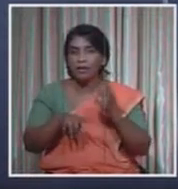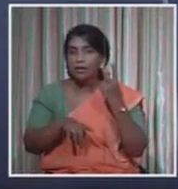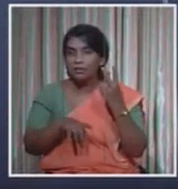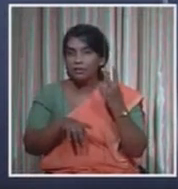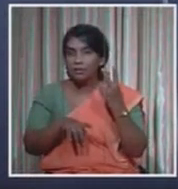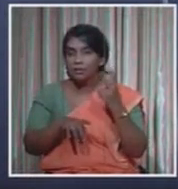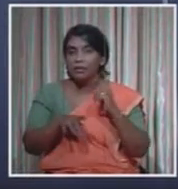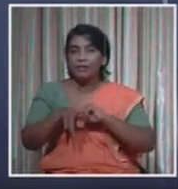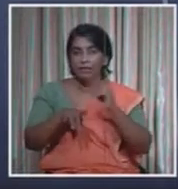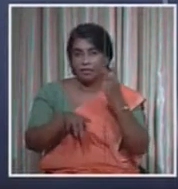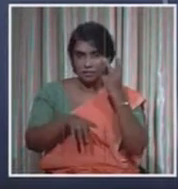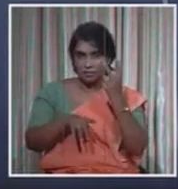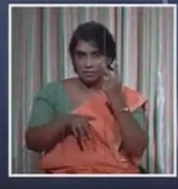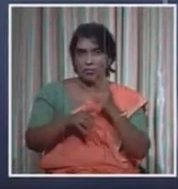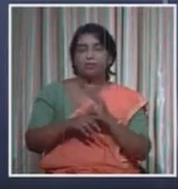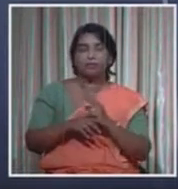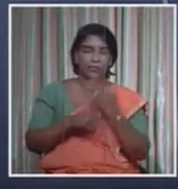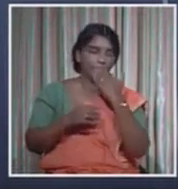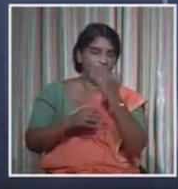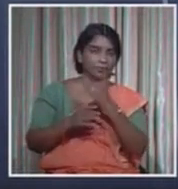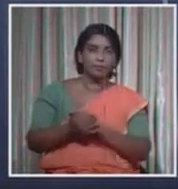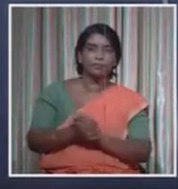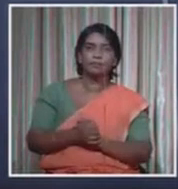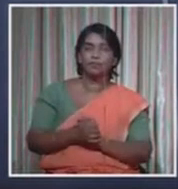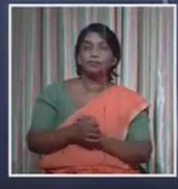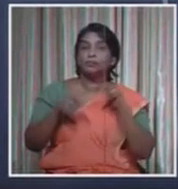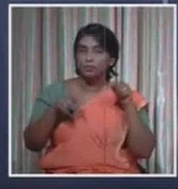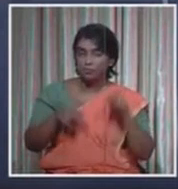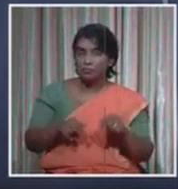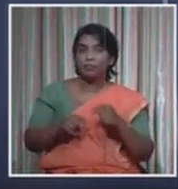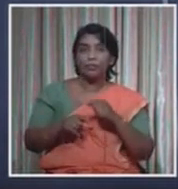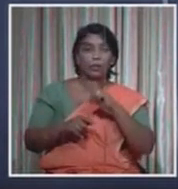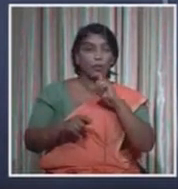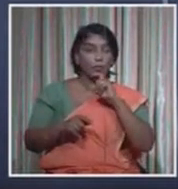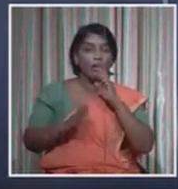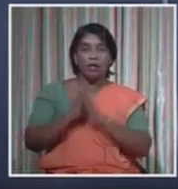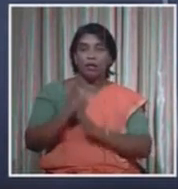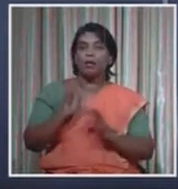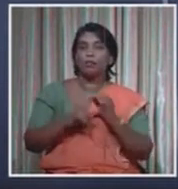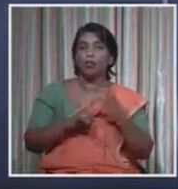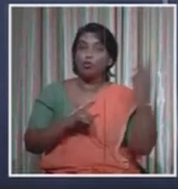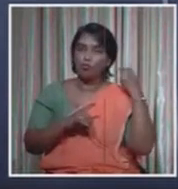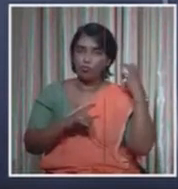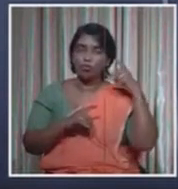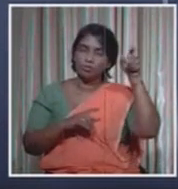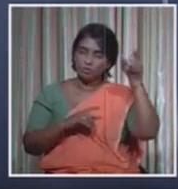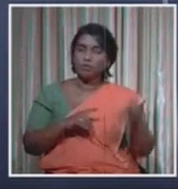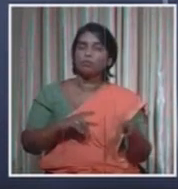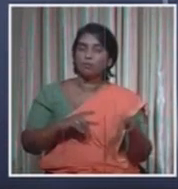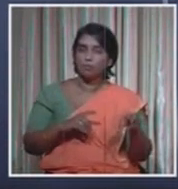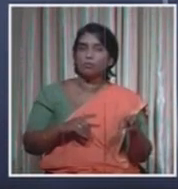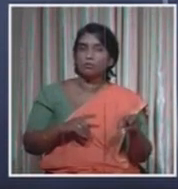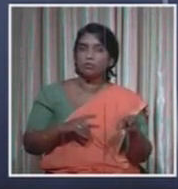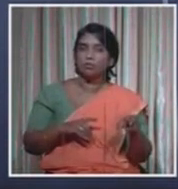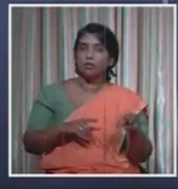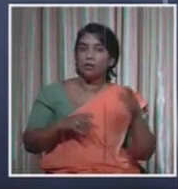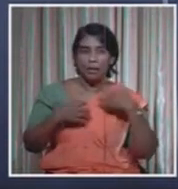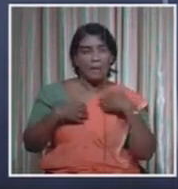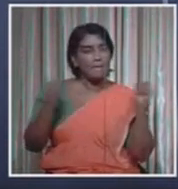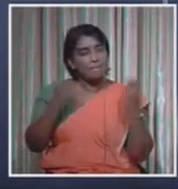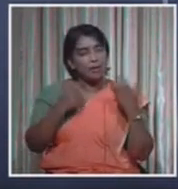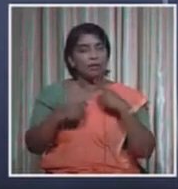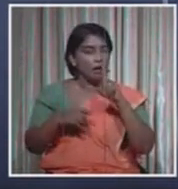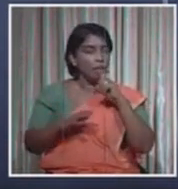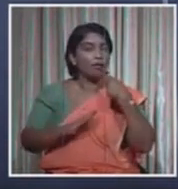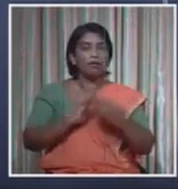මෙතනියා 2 minutes more thank you. අද අපේ රටේ අධිකරණ අමතිතුමා මුස්ලිම් ජාතිකයෙක් වුණත් මම බය නැතුව කියනවා